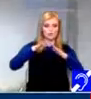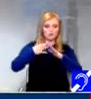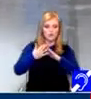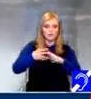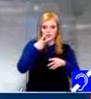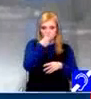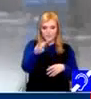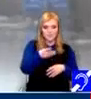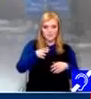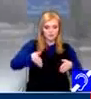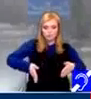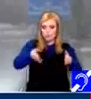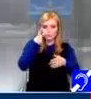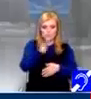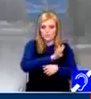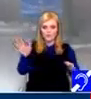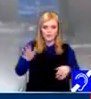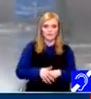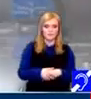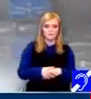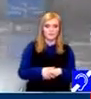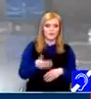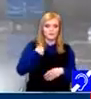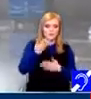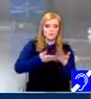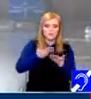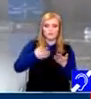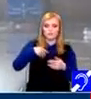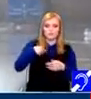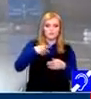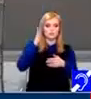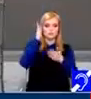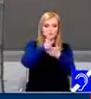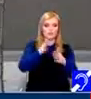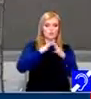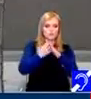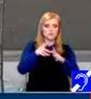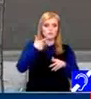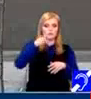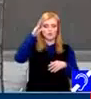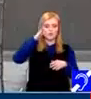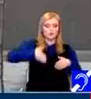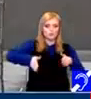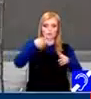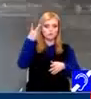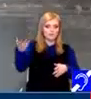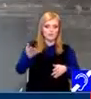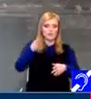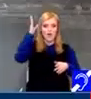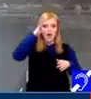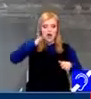din Belin, mi-a zis să nu merg, că apa a ieșit afară aici, la Căpeni. Nu se știe